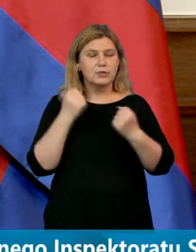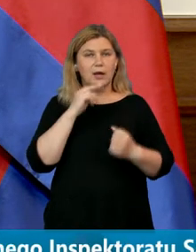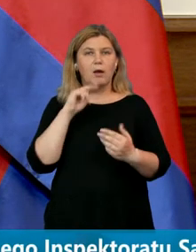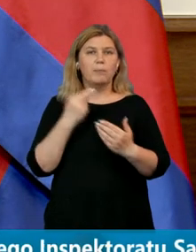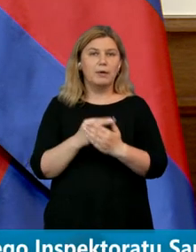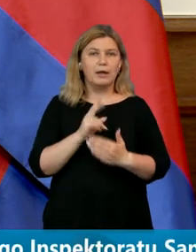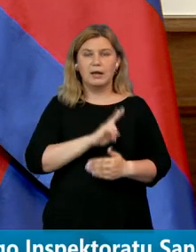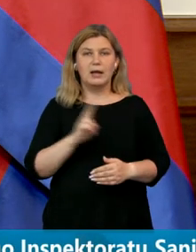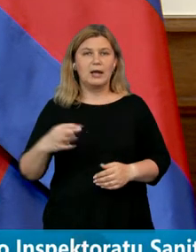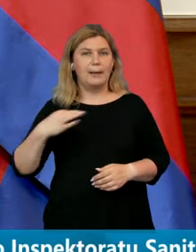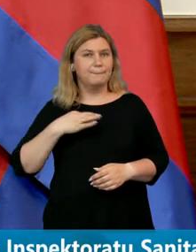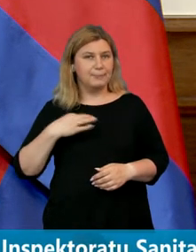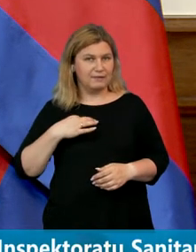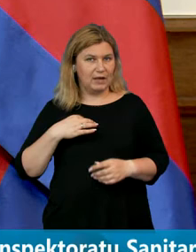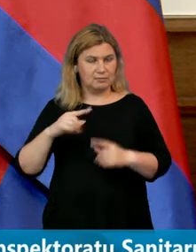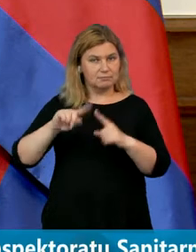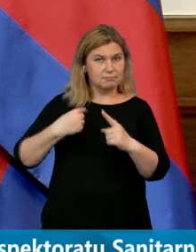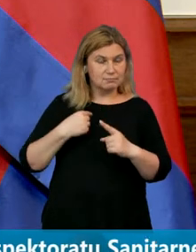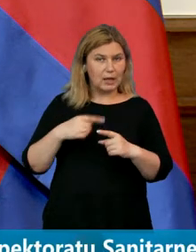wiadomość prywatną, natomiast